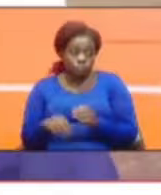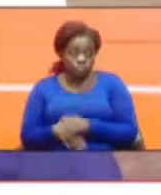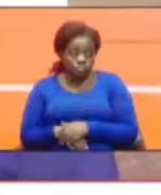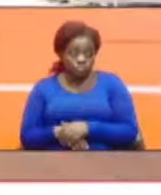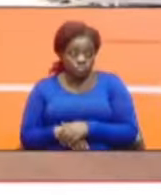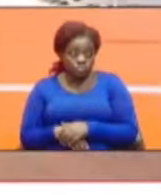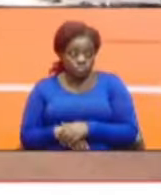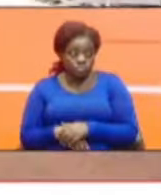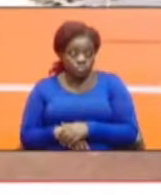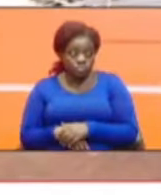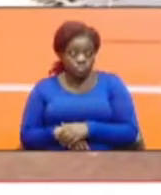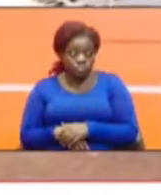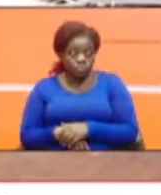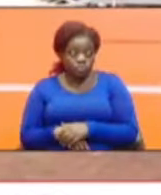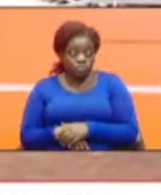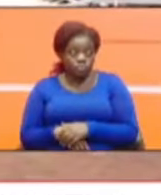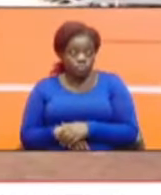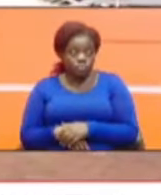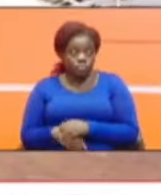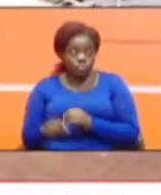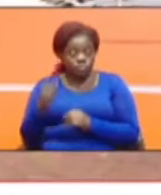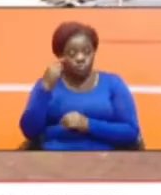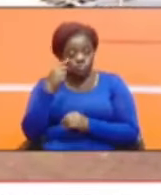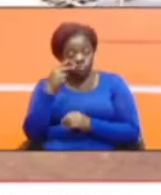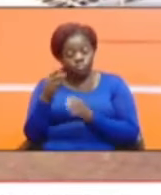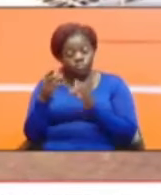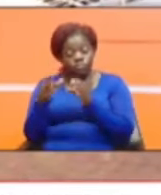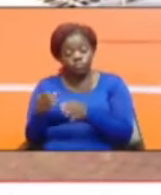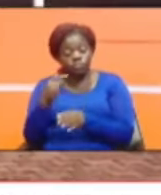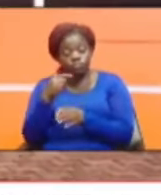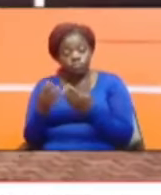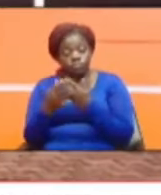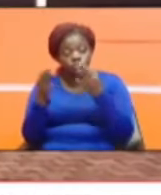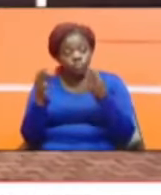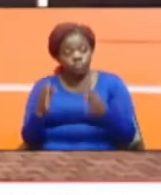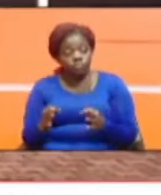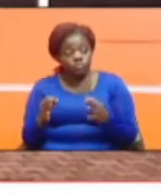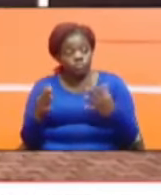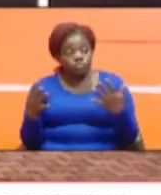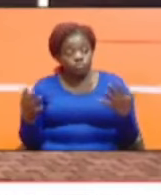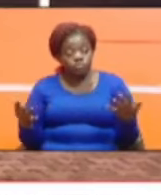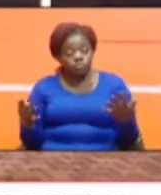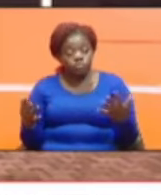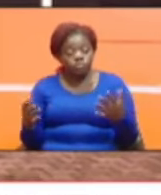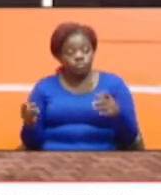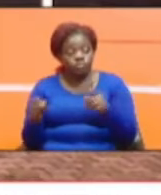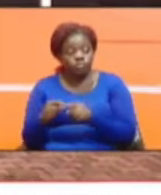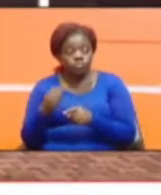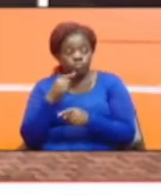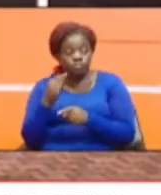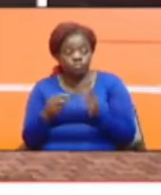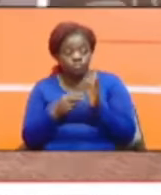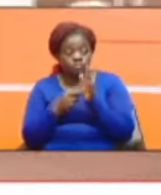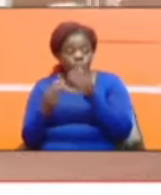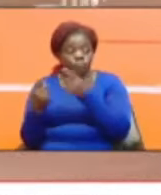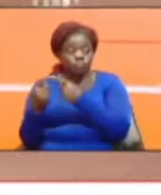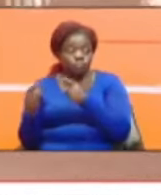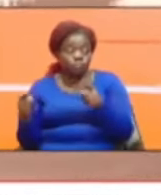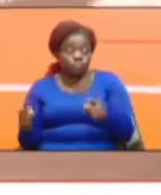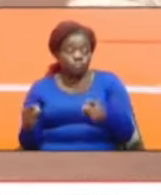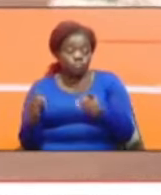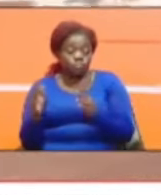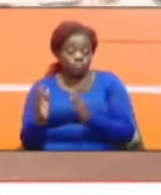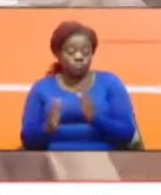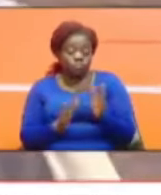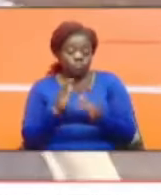waliwano kusitira ntiyoma. Geoffrey Ntulume, Coravision Group, agamba buli kimu kiteereddwawo okusobozesa abagenda okwolesa okutandika